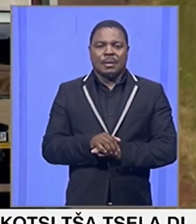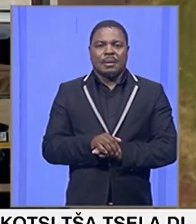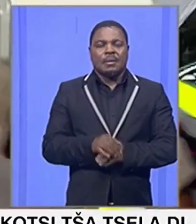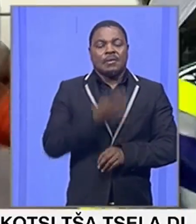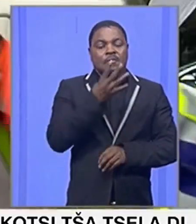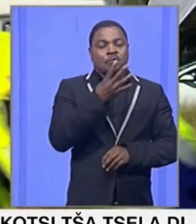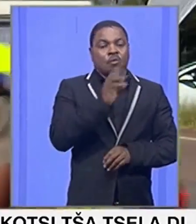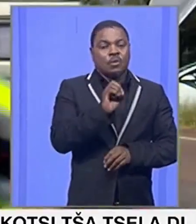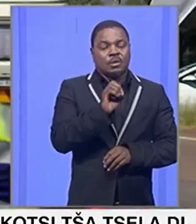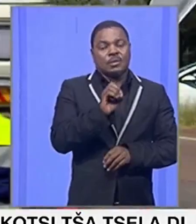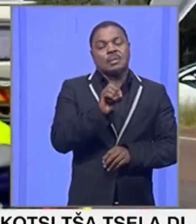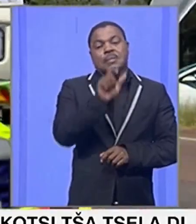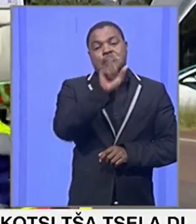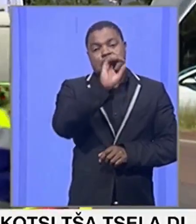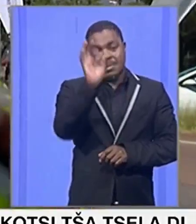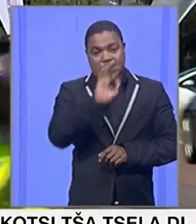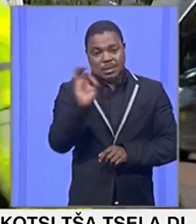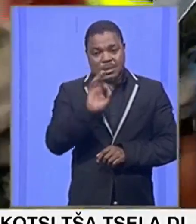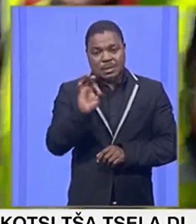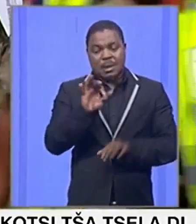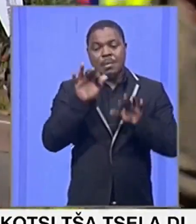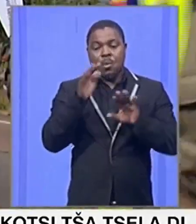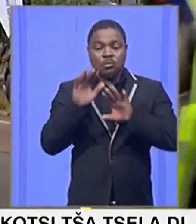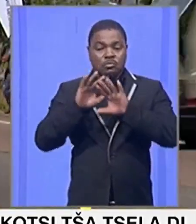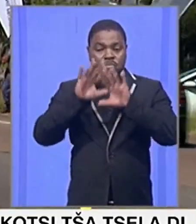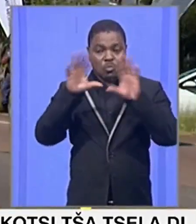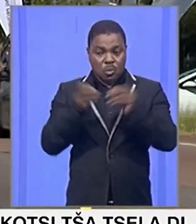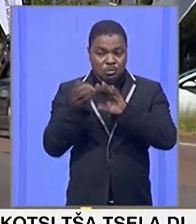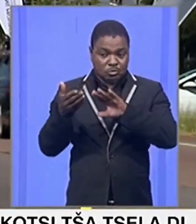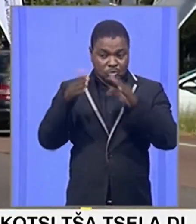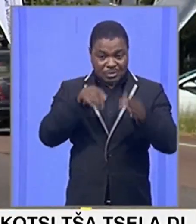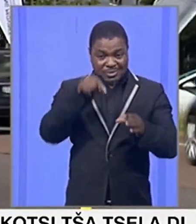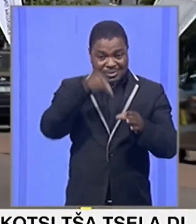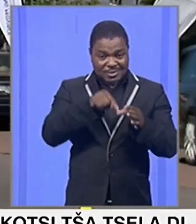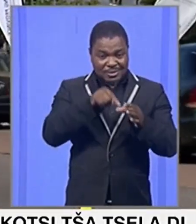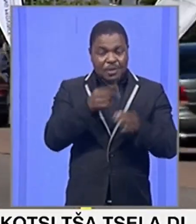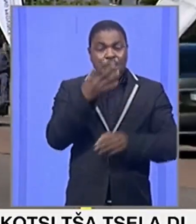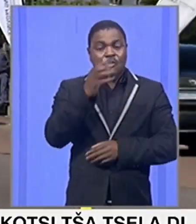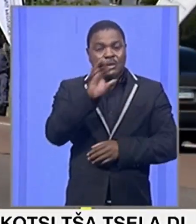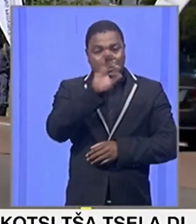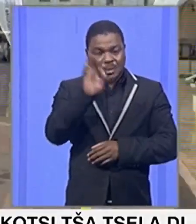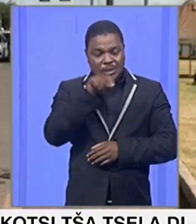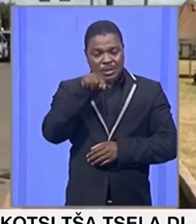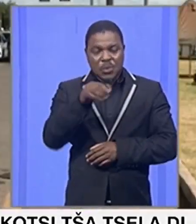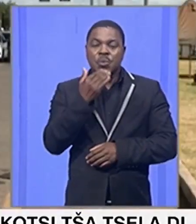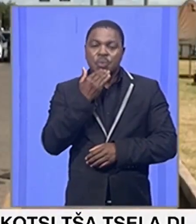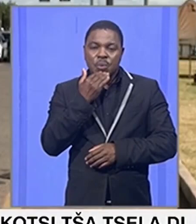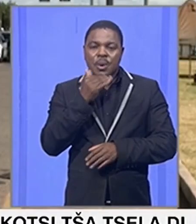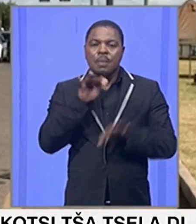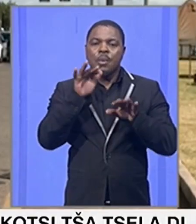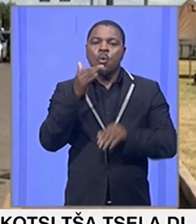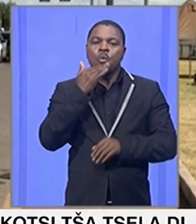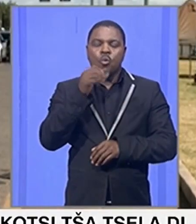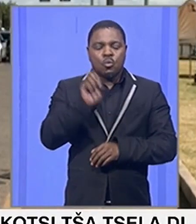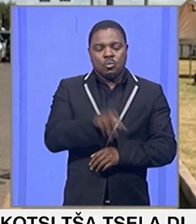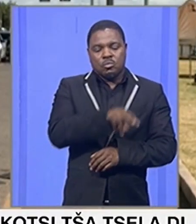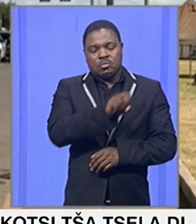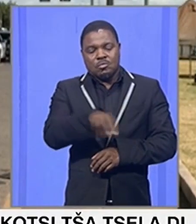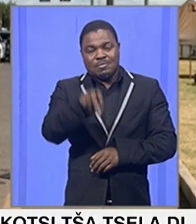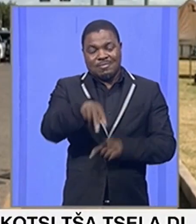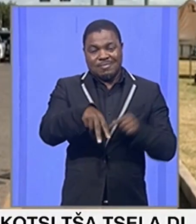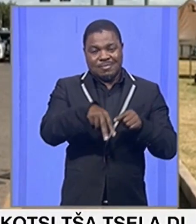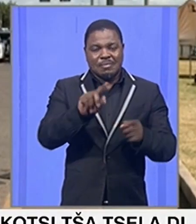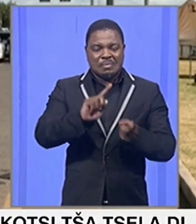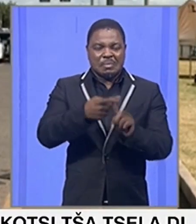tše 40 tša palomoka ya batho ba hlokofetšego dikotsing tša tsela Pasekeng ye ke ba sepela ka